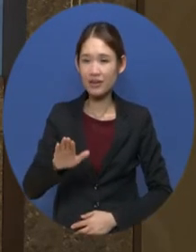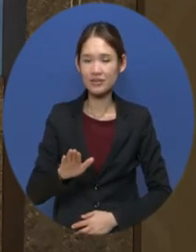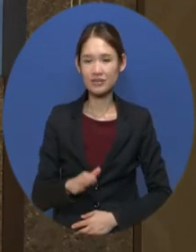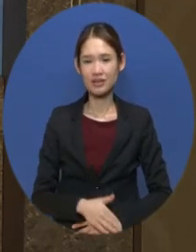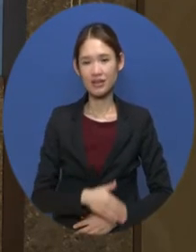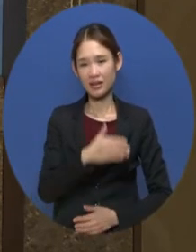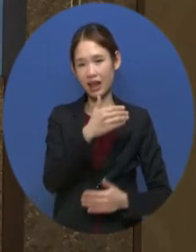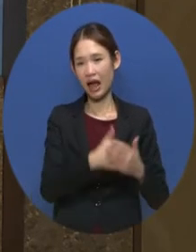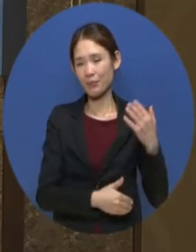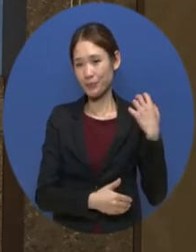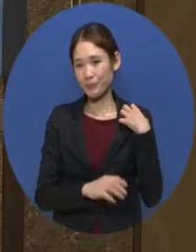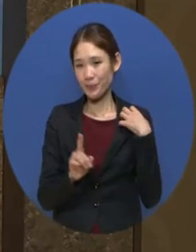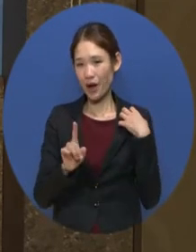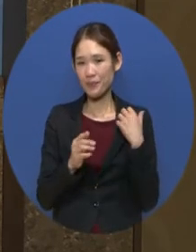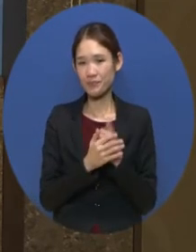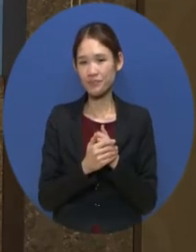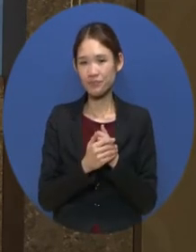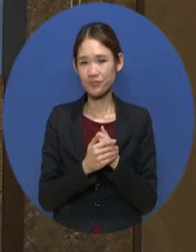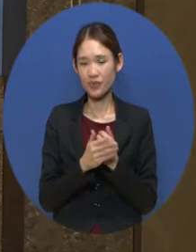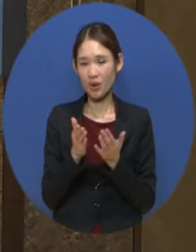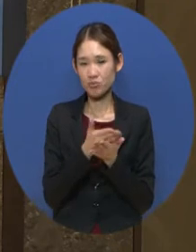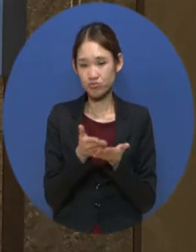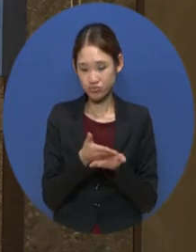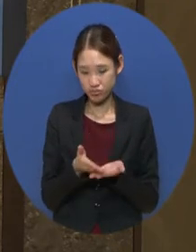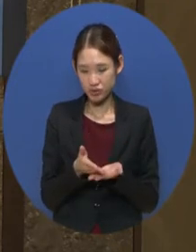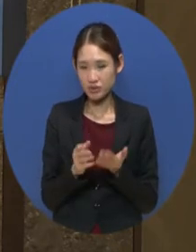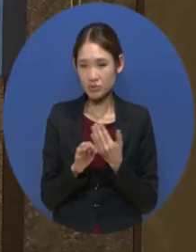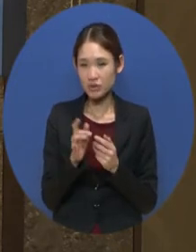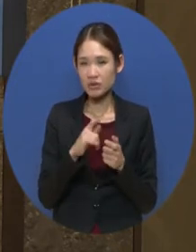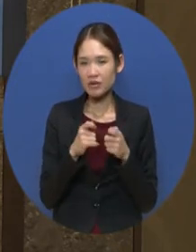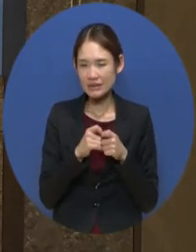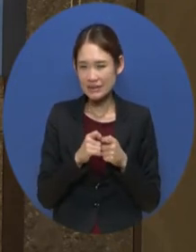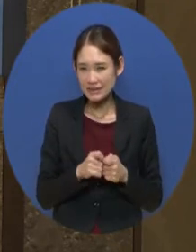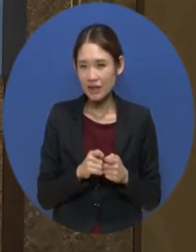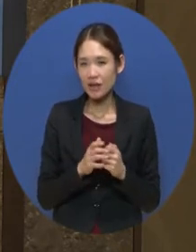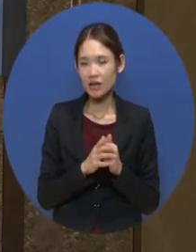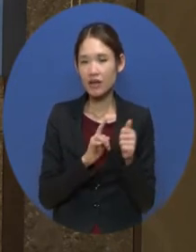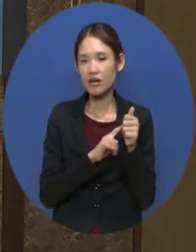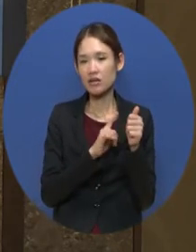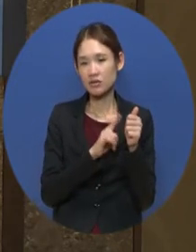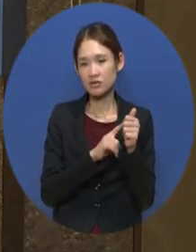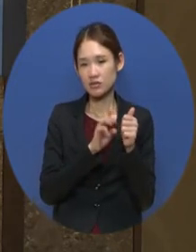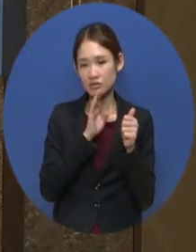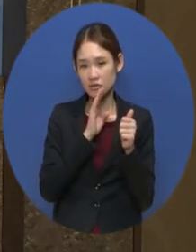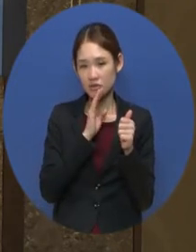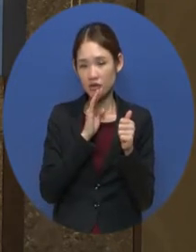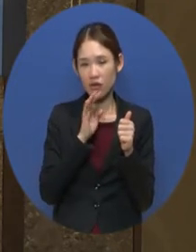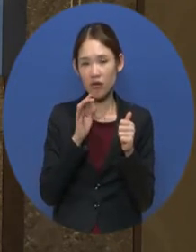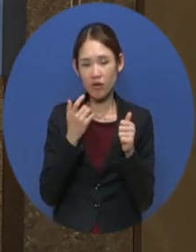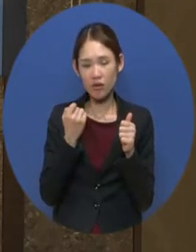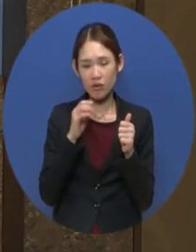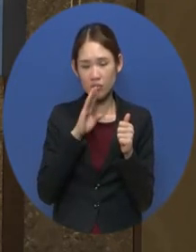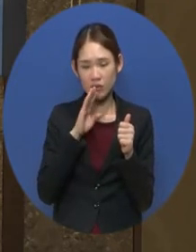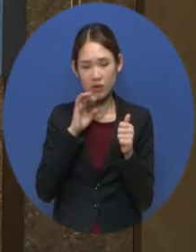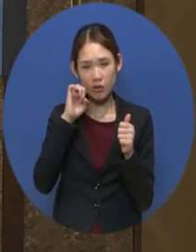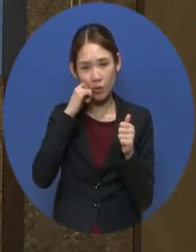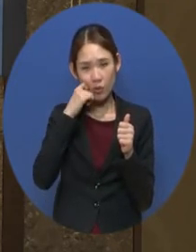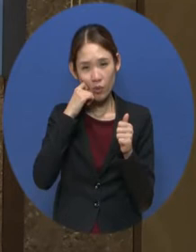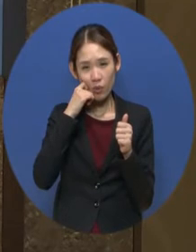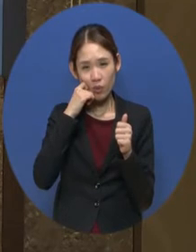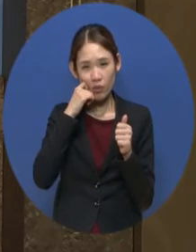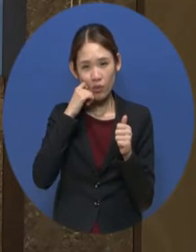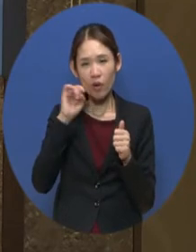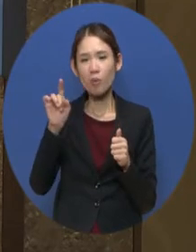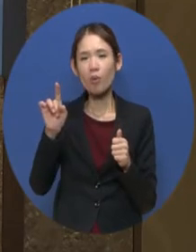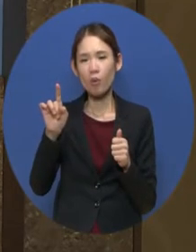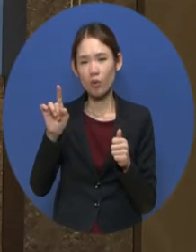숙제는 네. 이렇게 분류를 했으면은 디테일하게 이분들이 정말 그럼 어려운 부분이